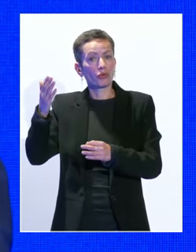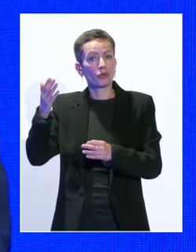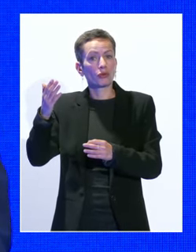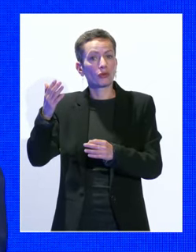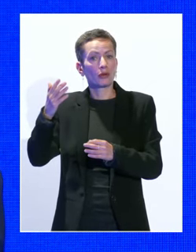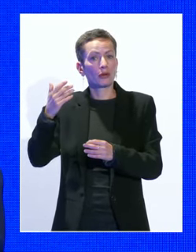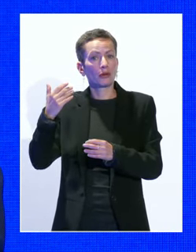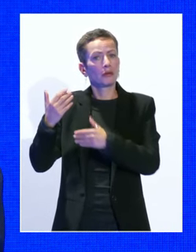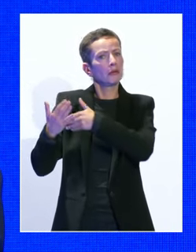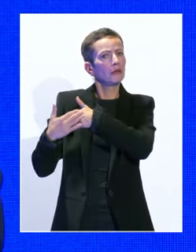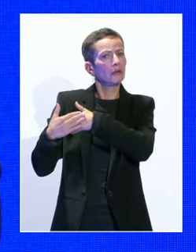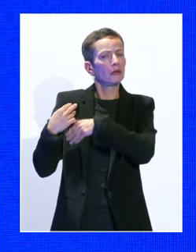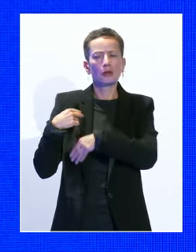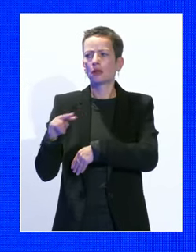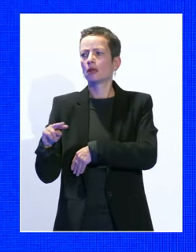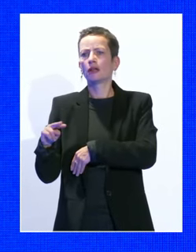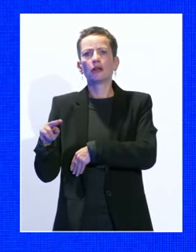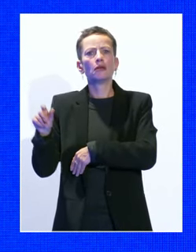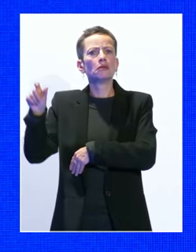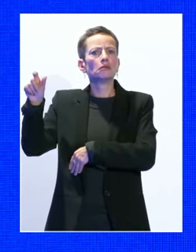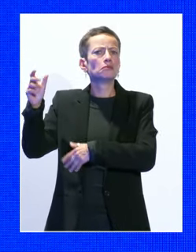mon attention a été appelée